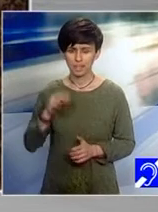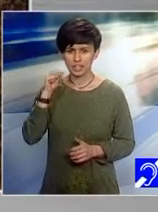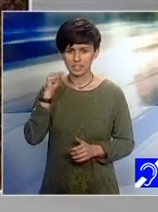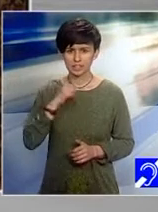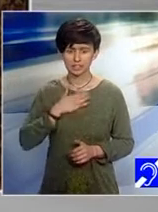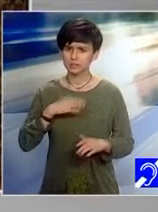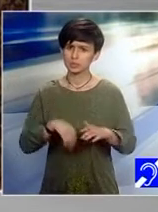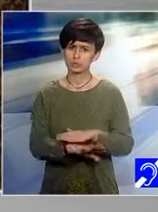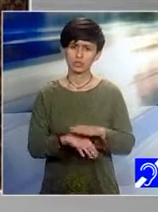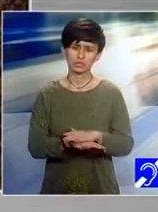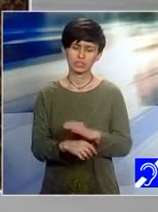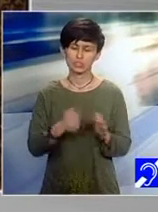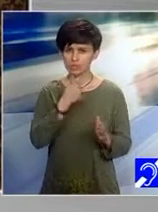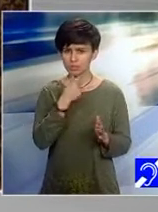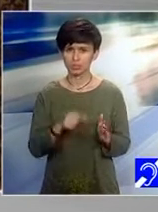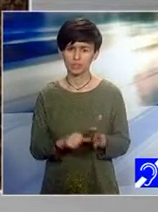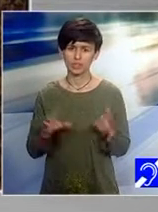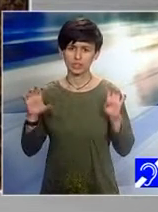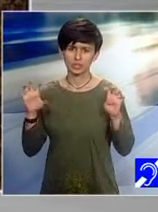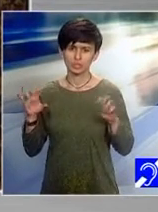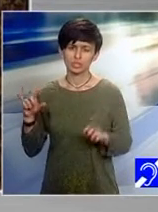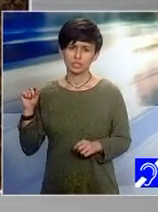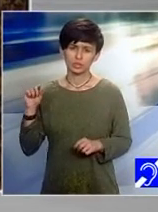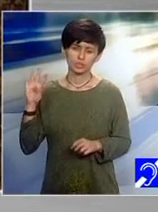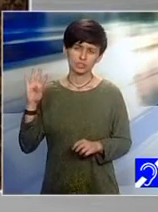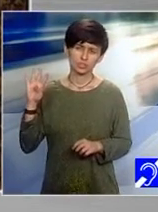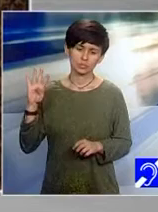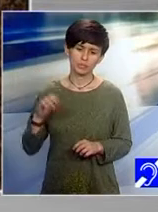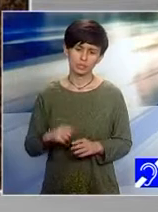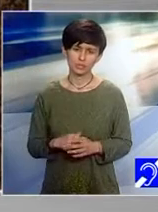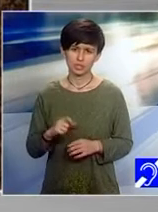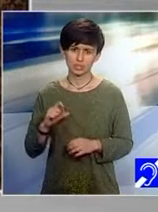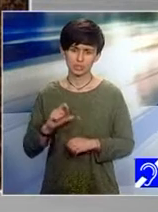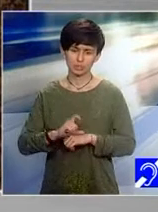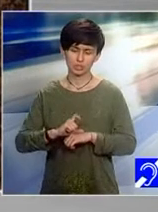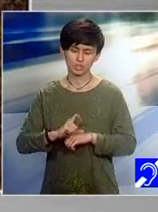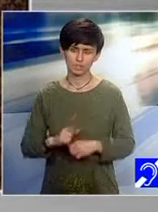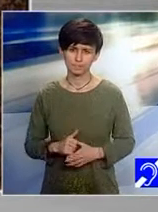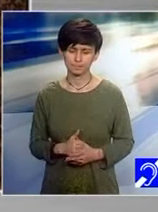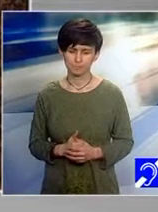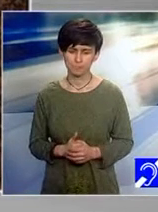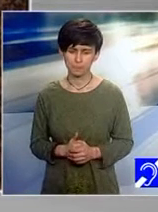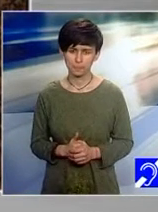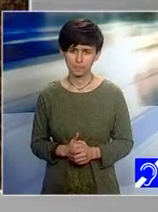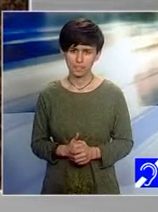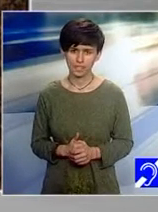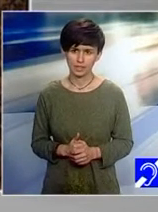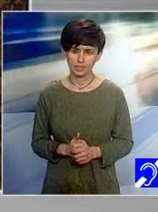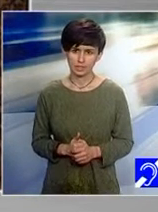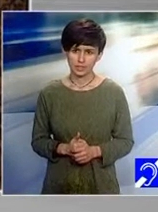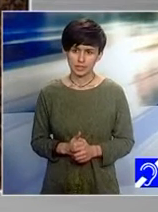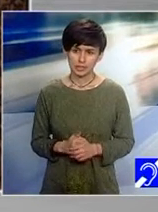în 1924 din Cesarea, Turcia. Cesarea fiind un oraș